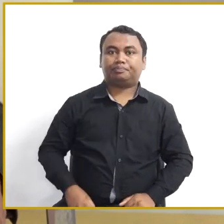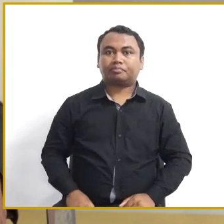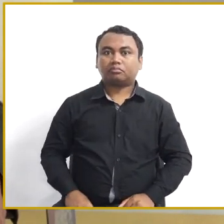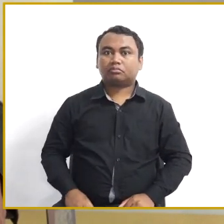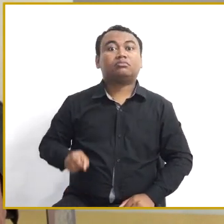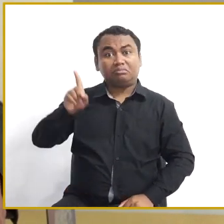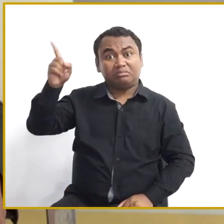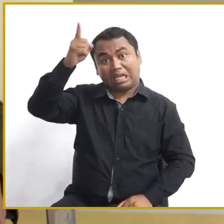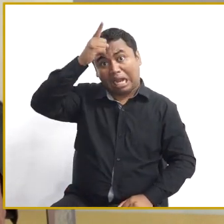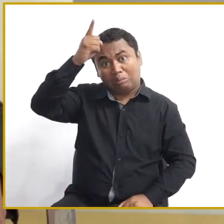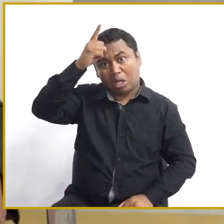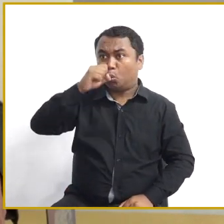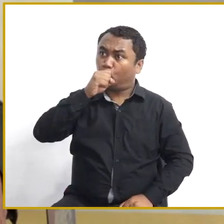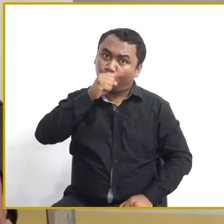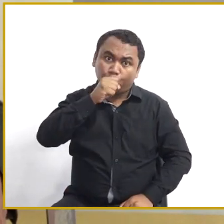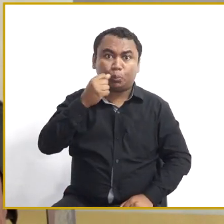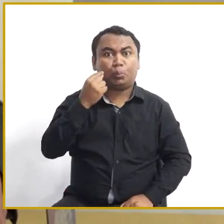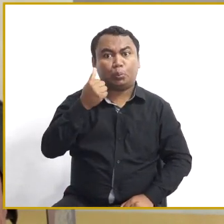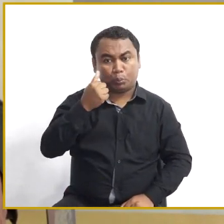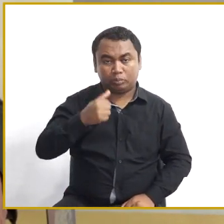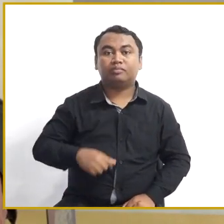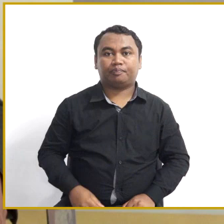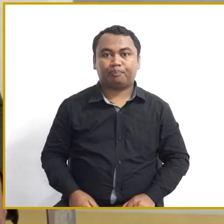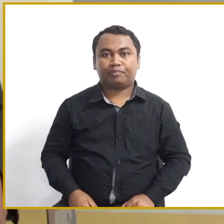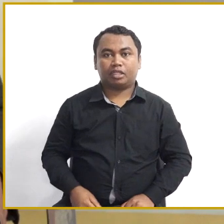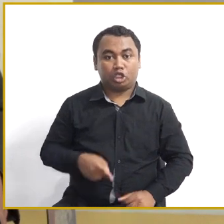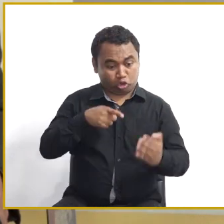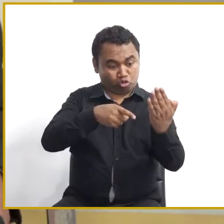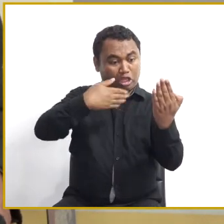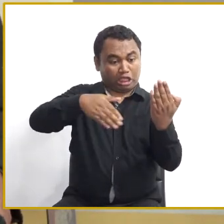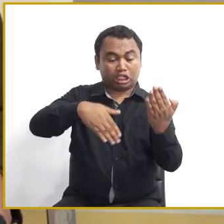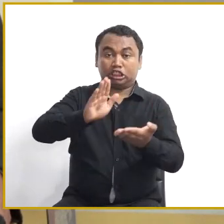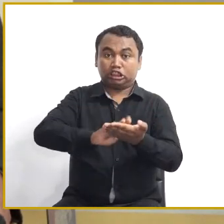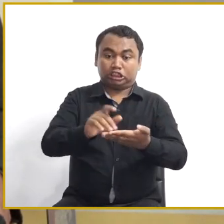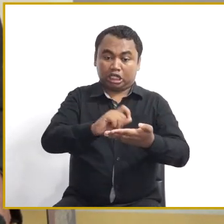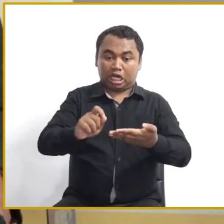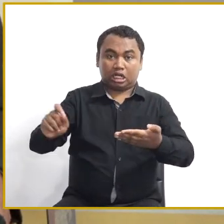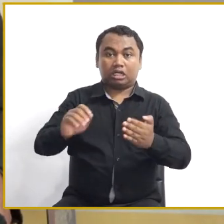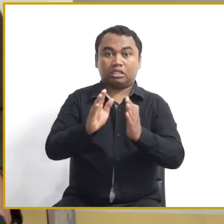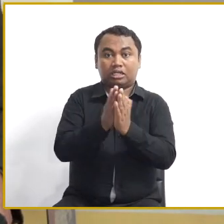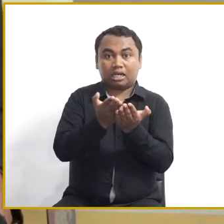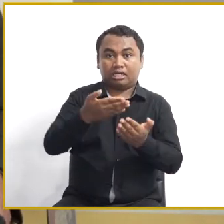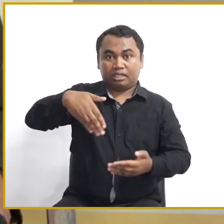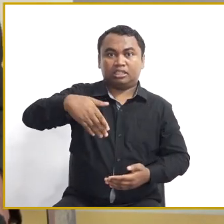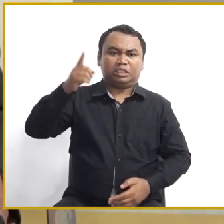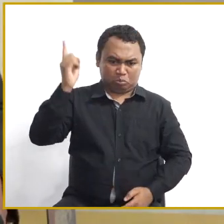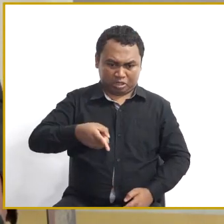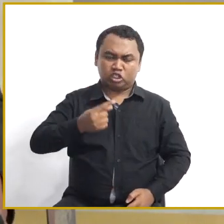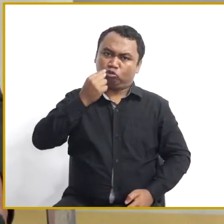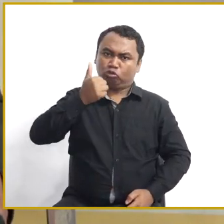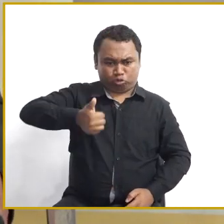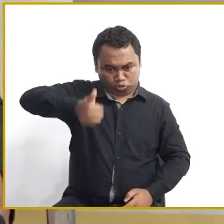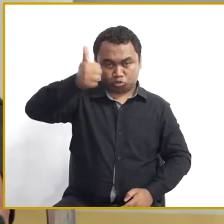tsy fanaratsiana fa zay ny anazy na io taratasy kaie io ary de tsy maintsy medy ny germany